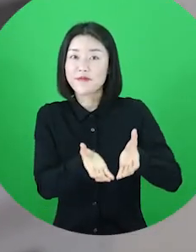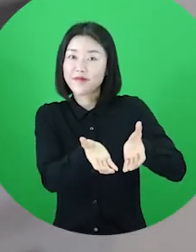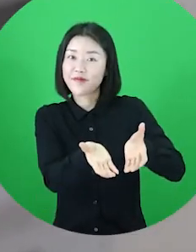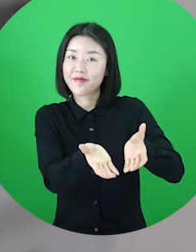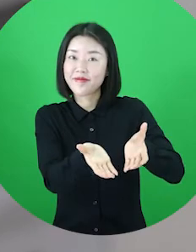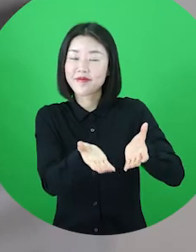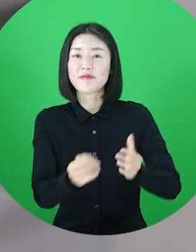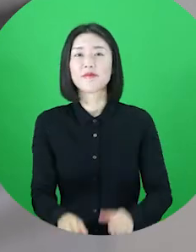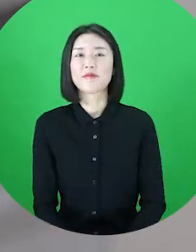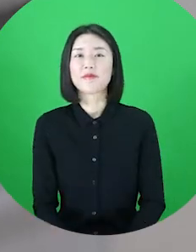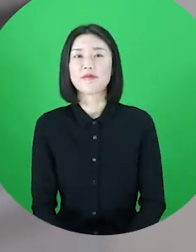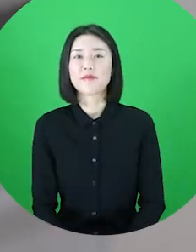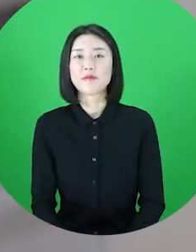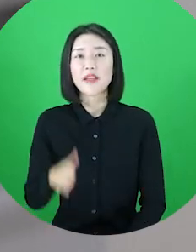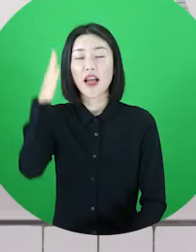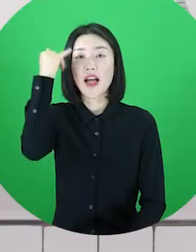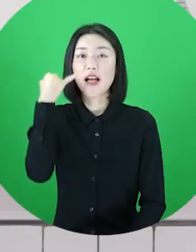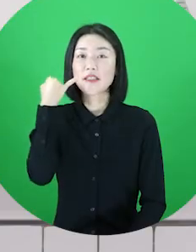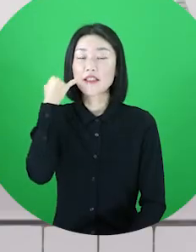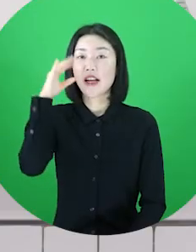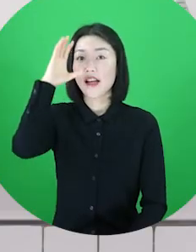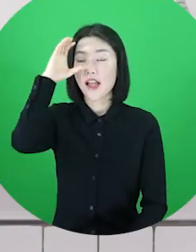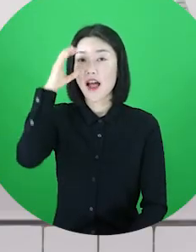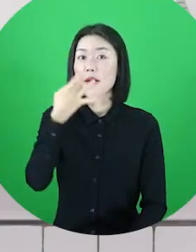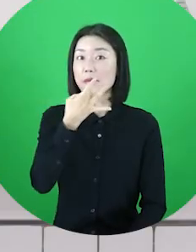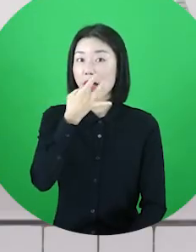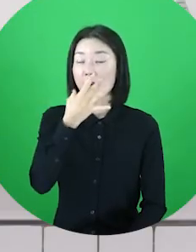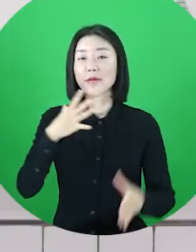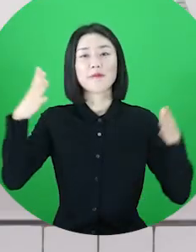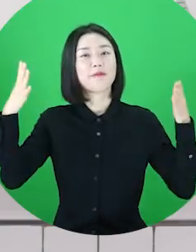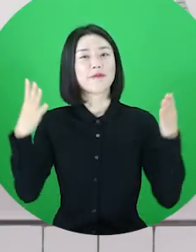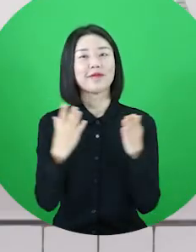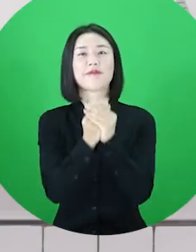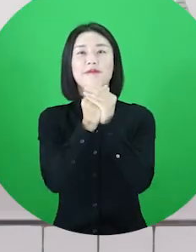자, 간장 계란밥 완성!